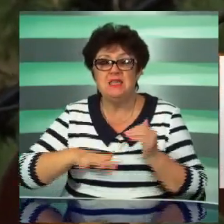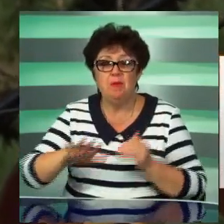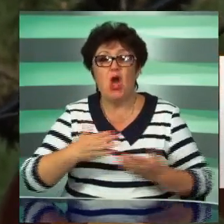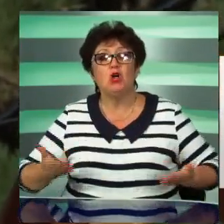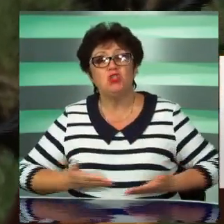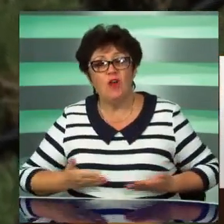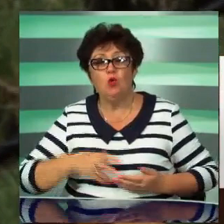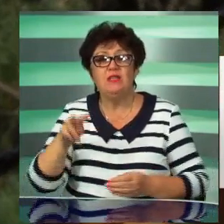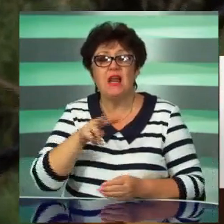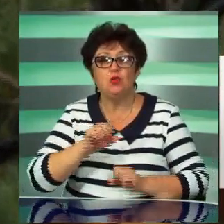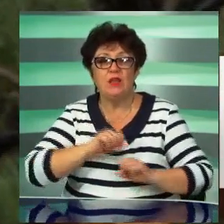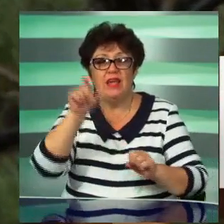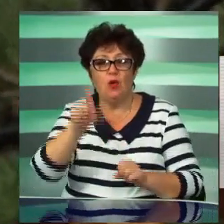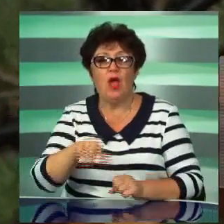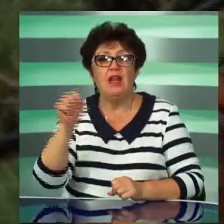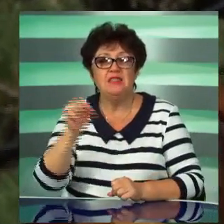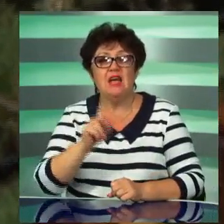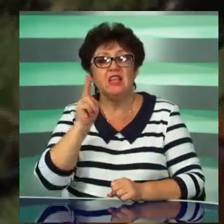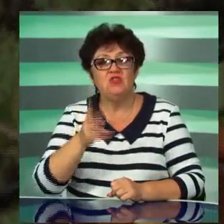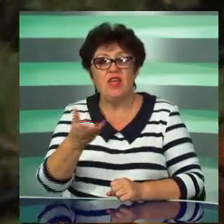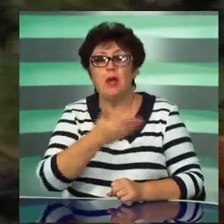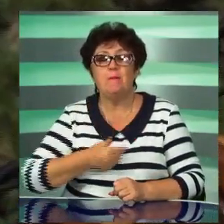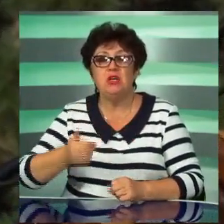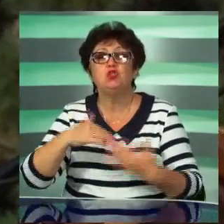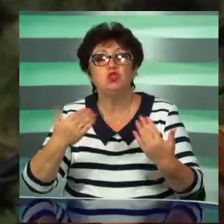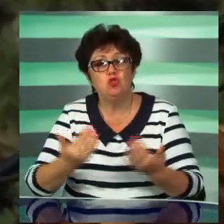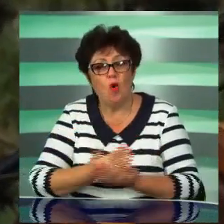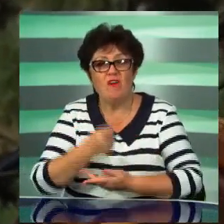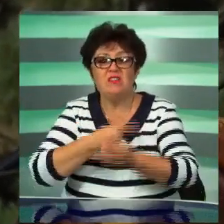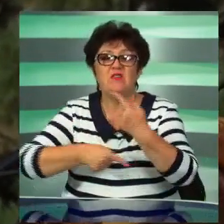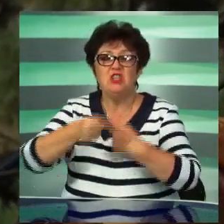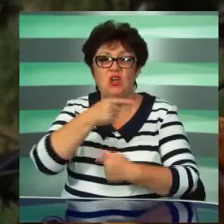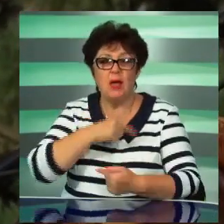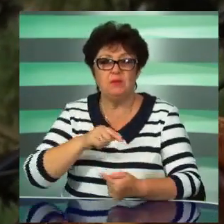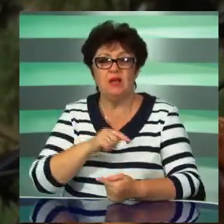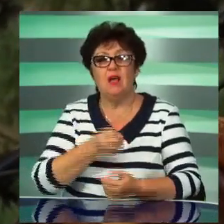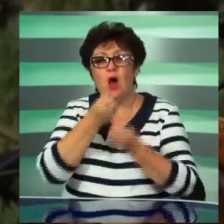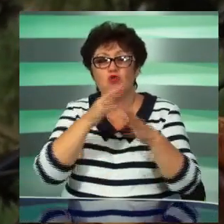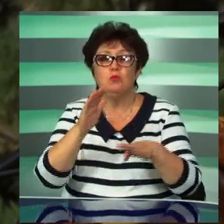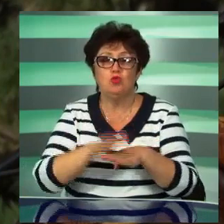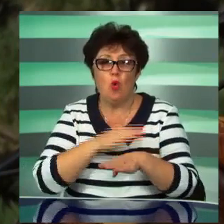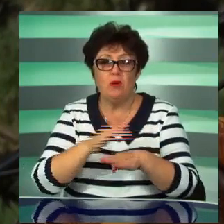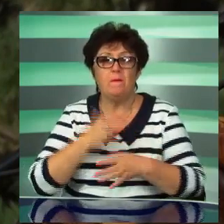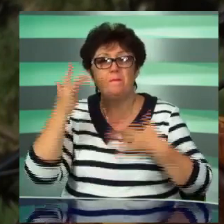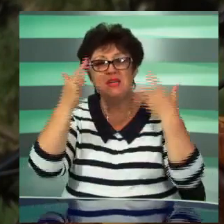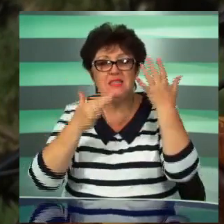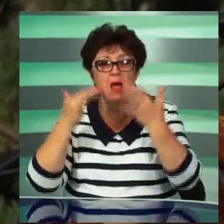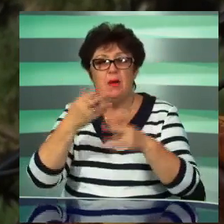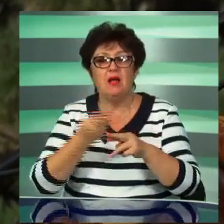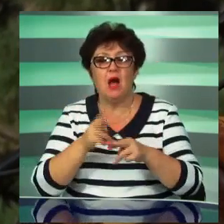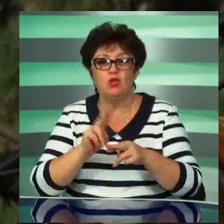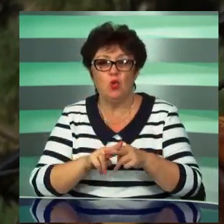оживают литературные герои Алексея Константиновича, и мы снова возвращаемся к хорошим, добрым мыслям,